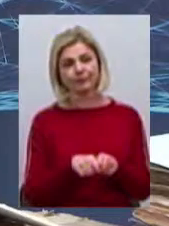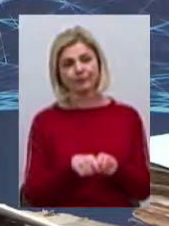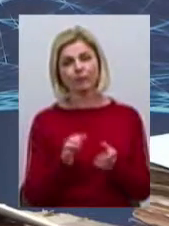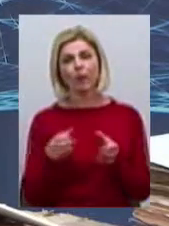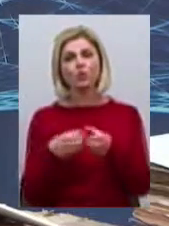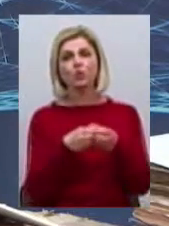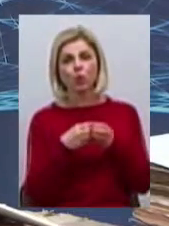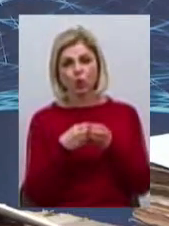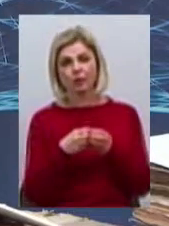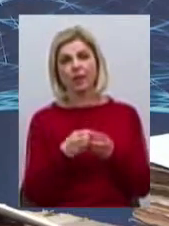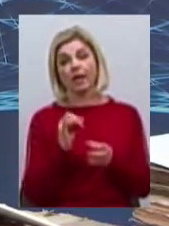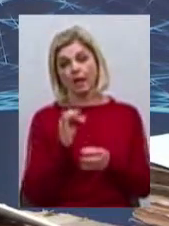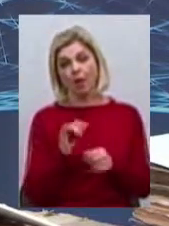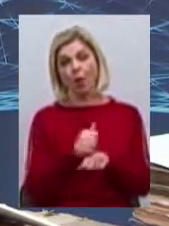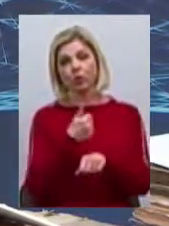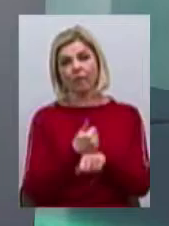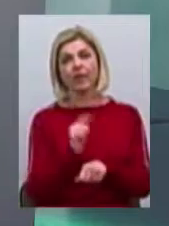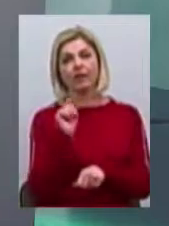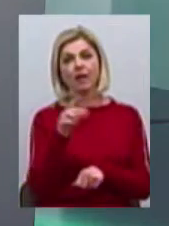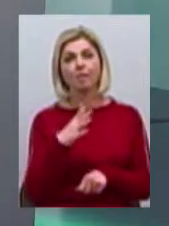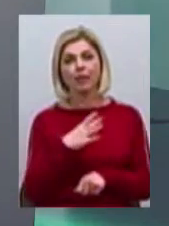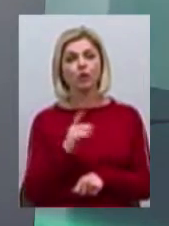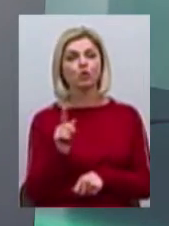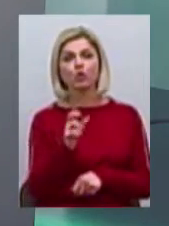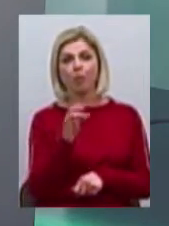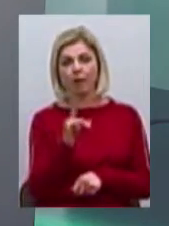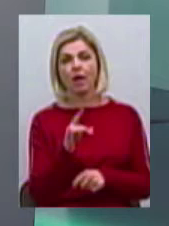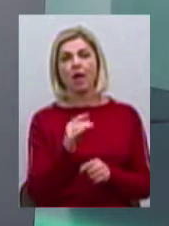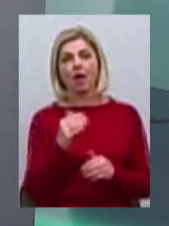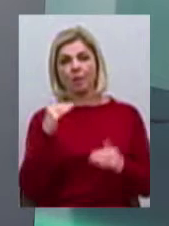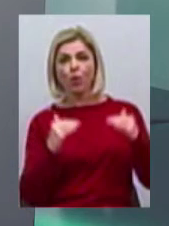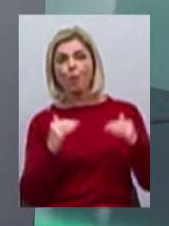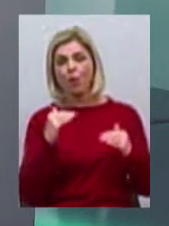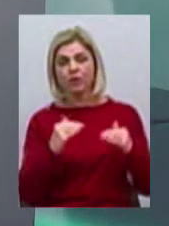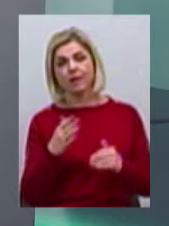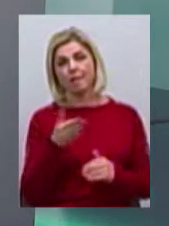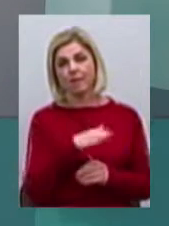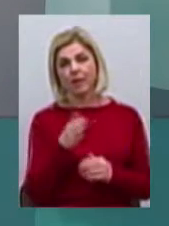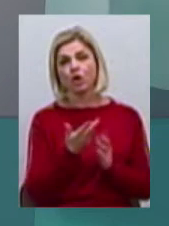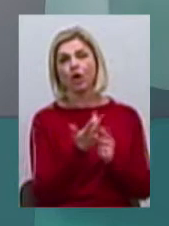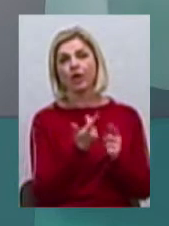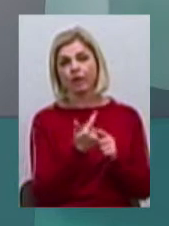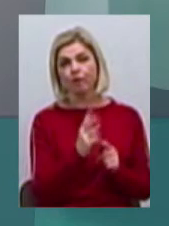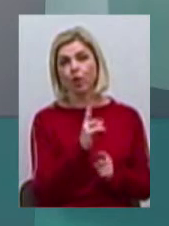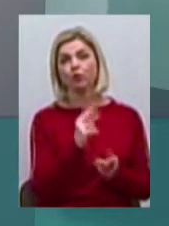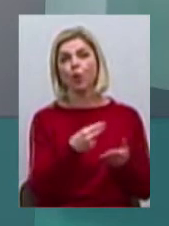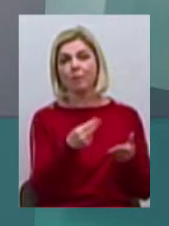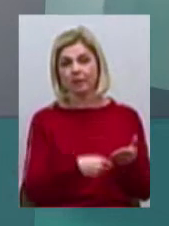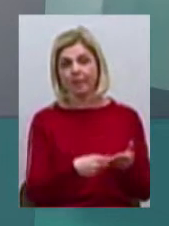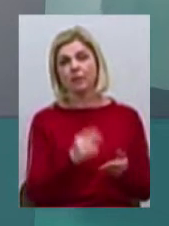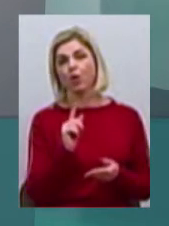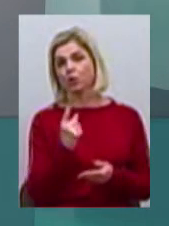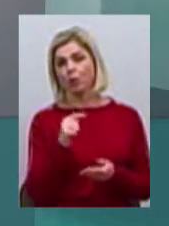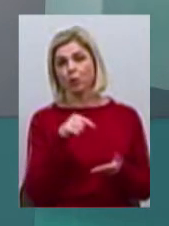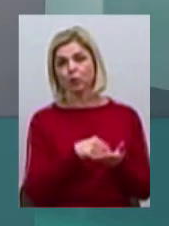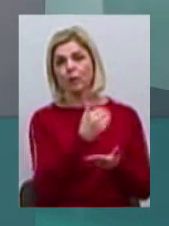союзи, спілки. От головне там було, щоб пропорція була між кількістю тих, хто підписав отут, тому що тут